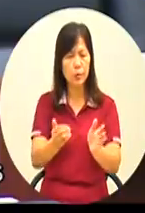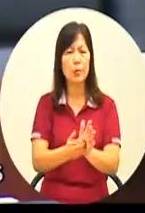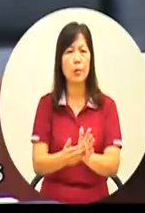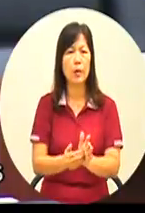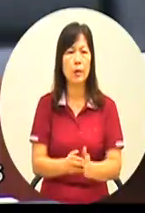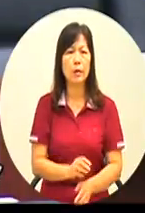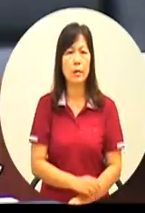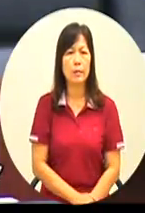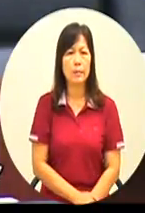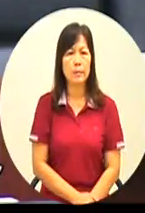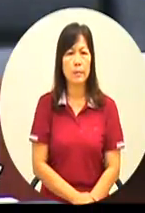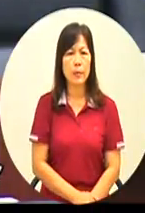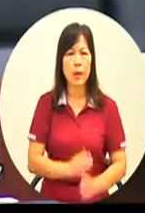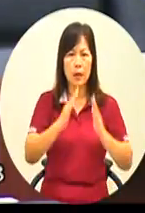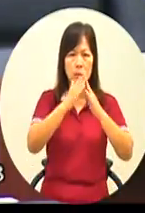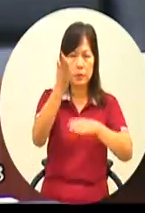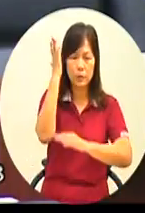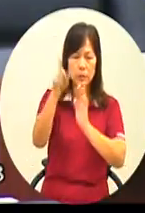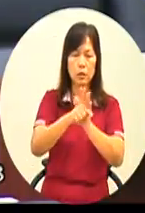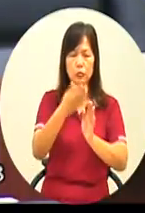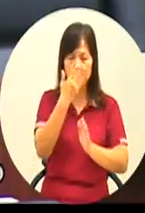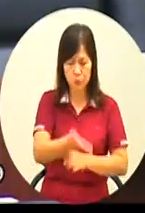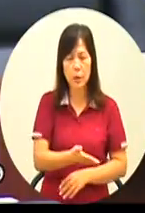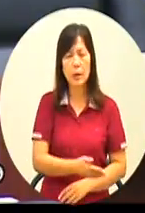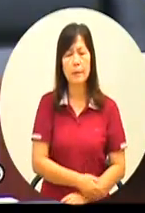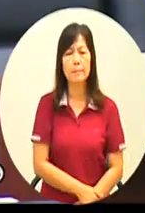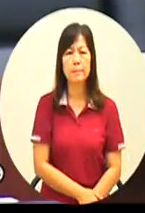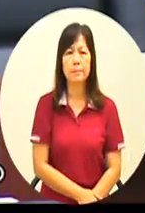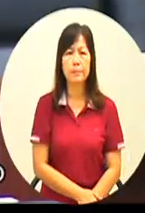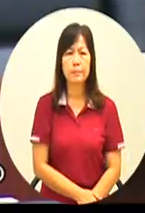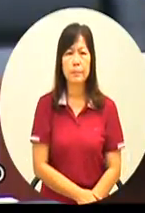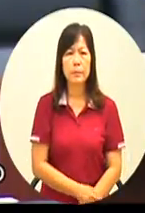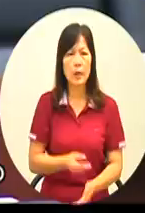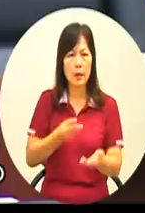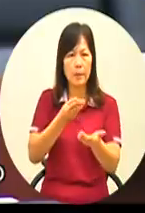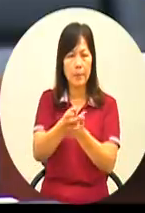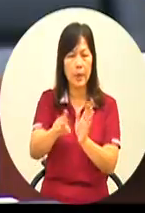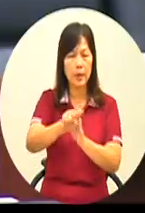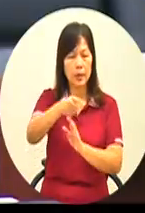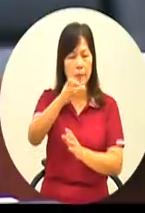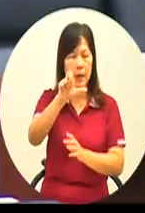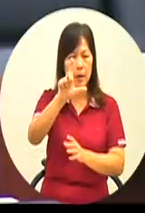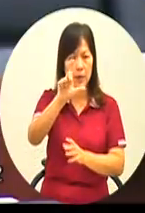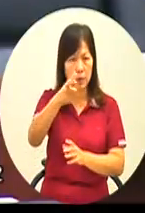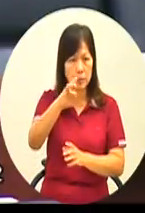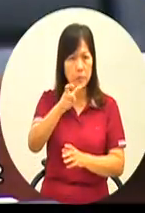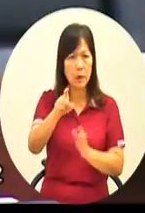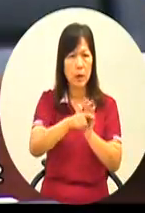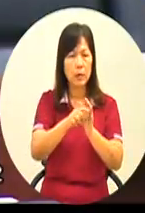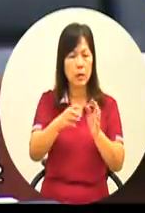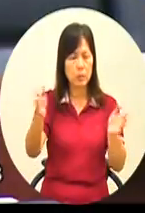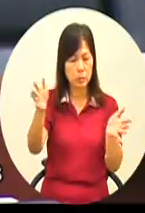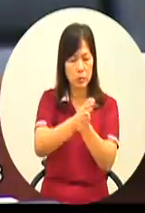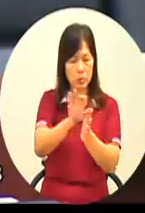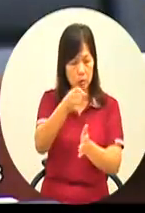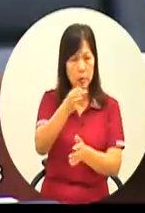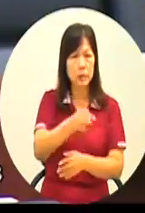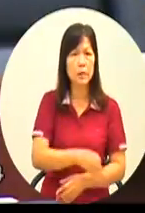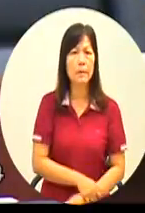有市政府是败诉，赔160万左右，总共的金额。